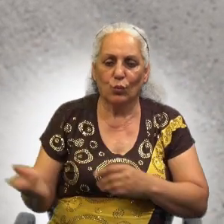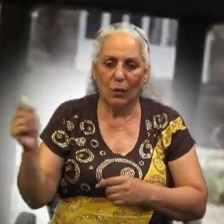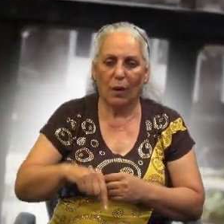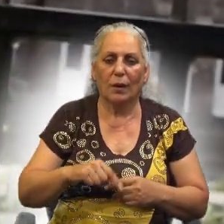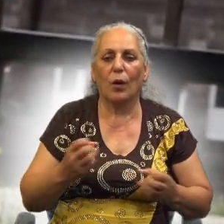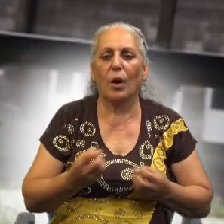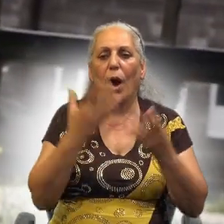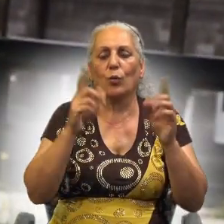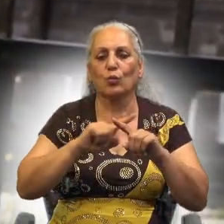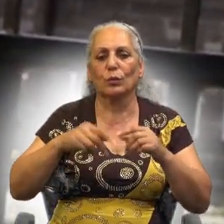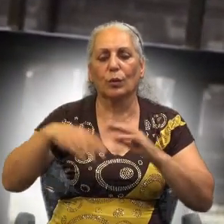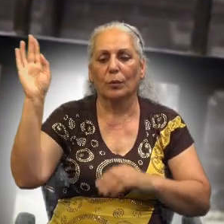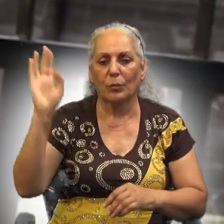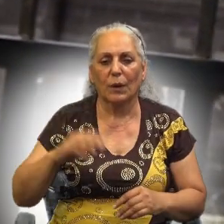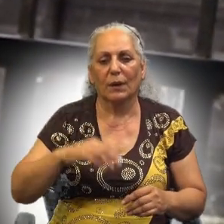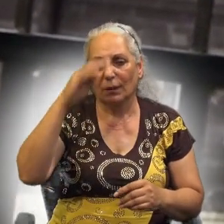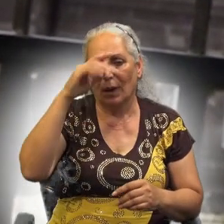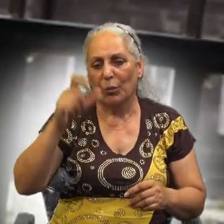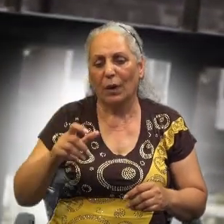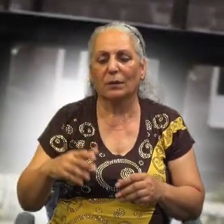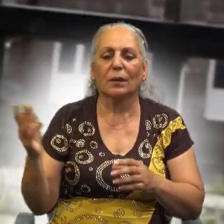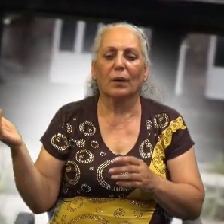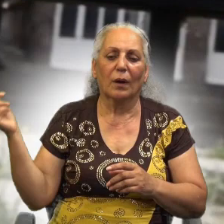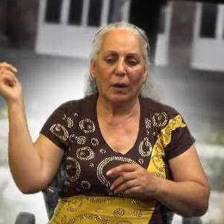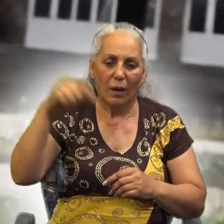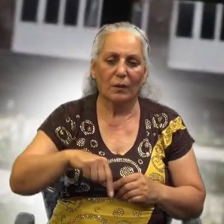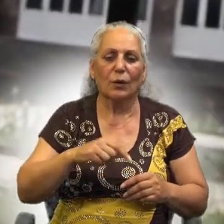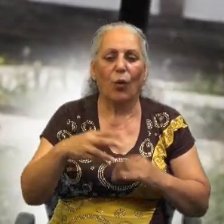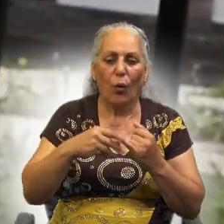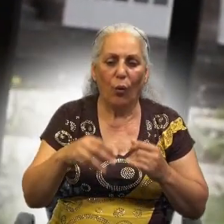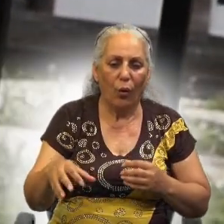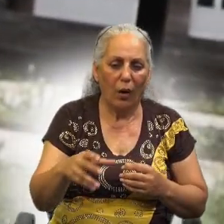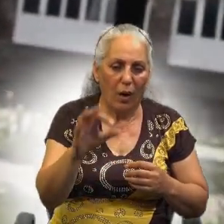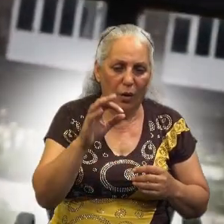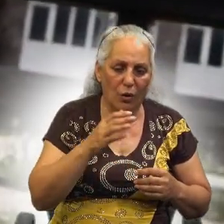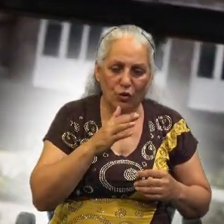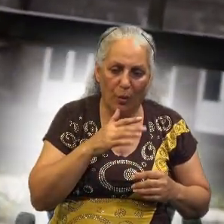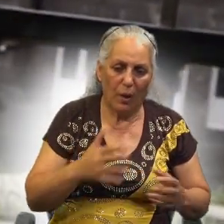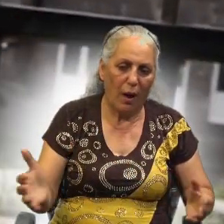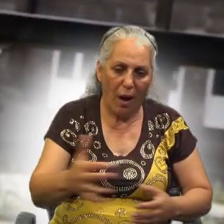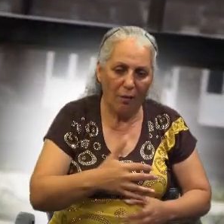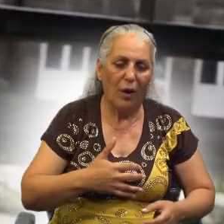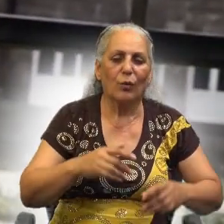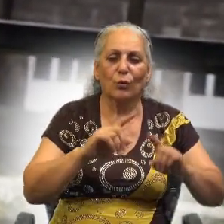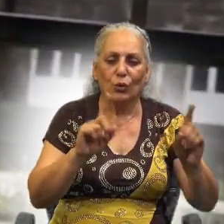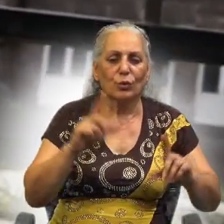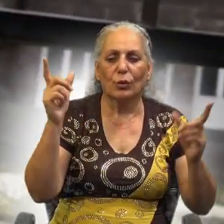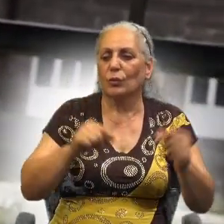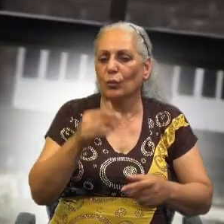համ տղամարդու ուղամասով, թե խոտի, թե հավաքելու։ Ամբողջը մենք ենք